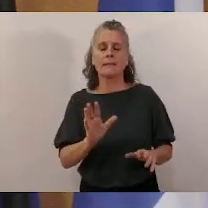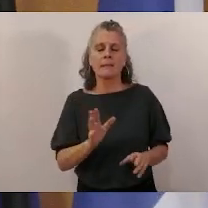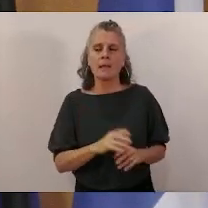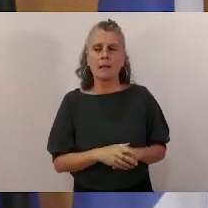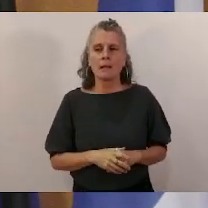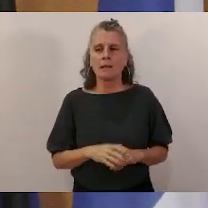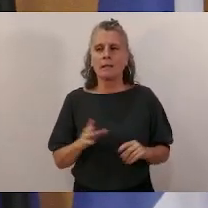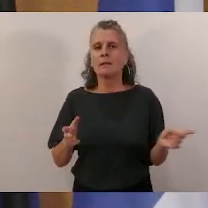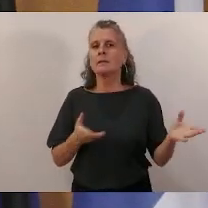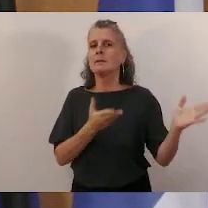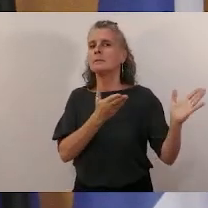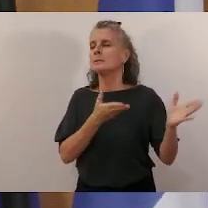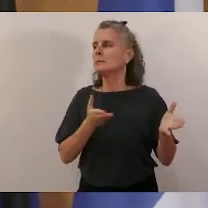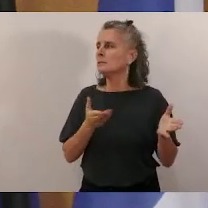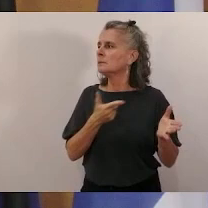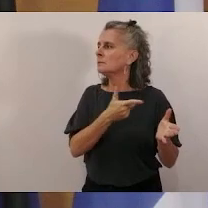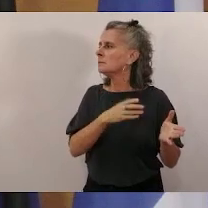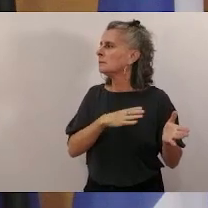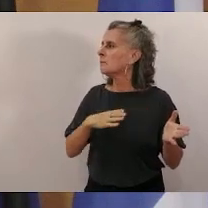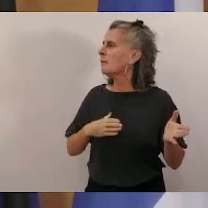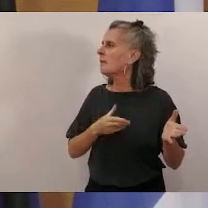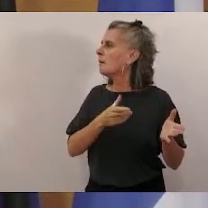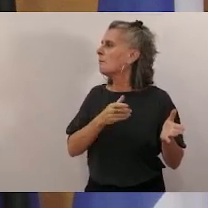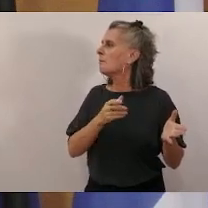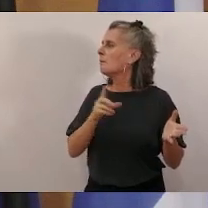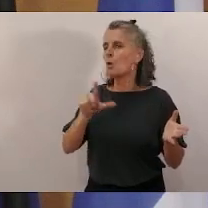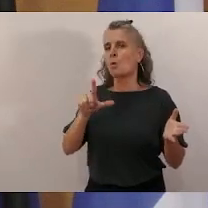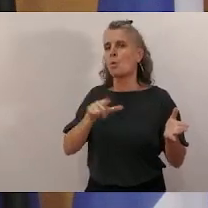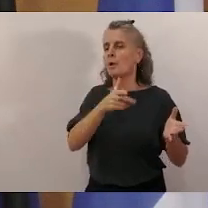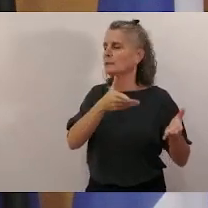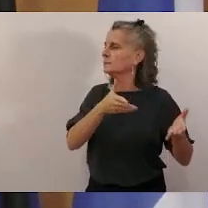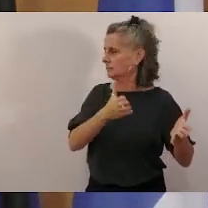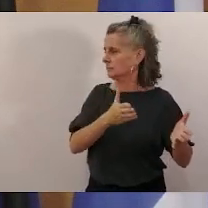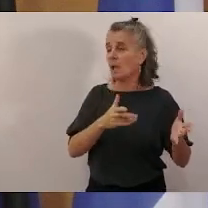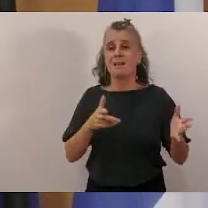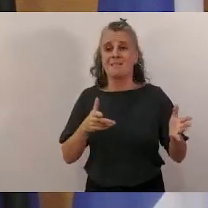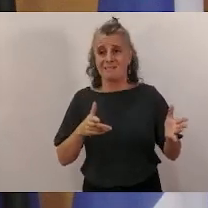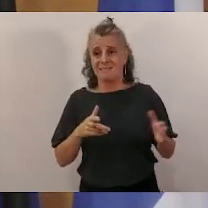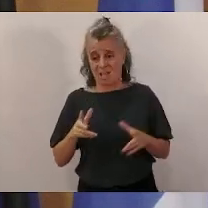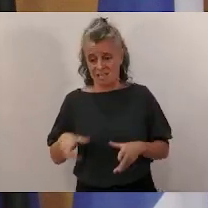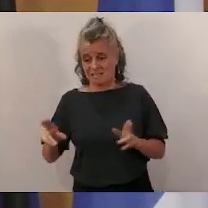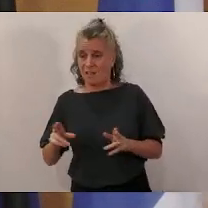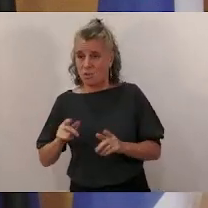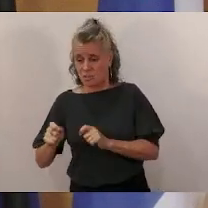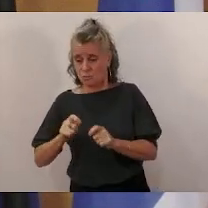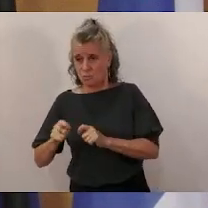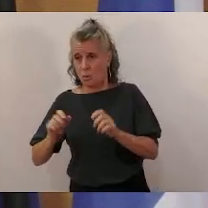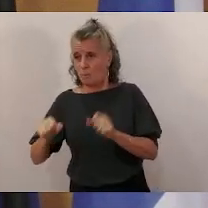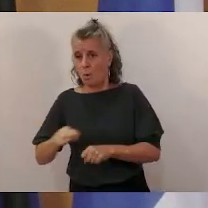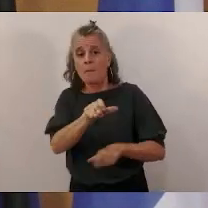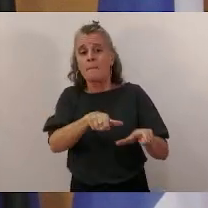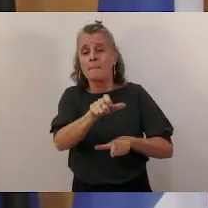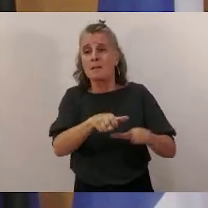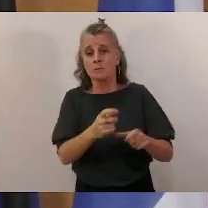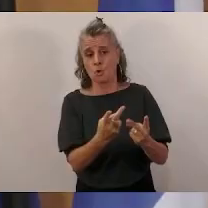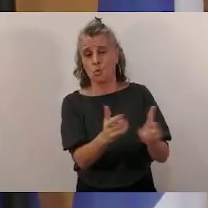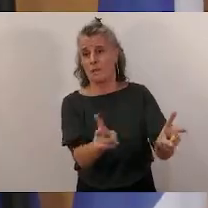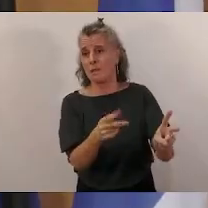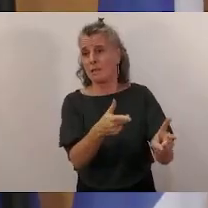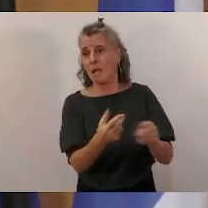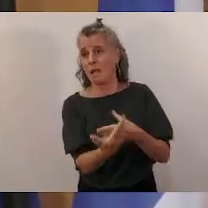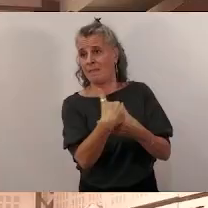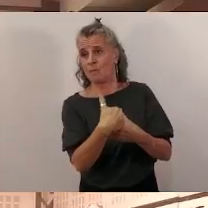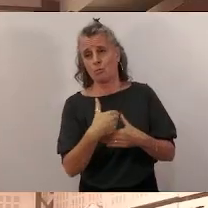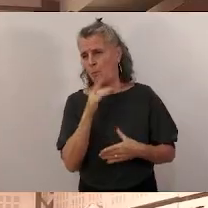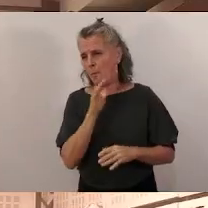Non, s'il vous plaît. On peut en parler dans la séance, mais il n'y a pas d'intervention venant du public.